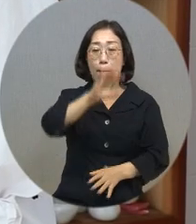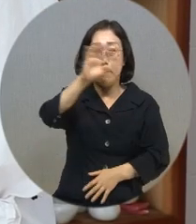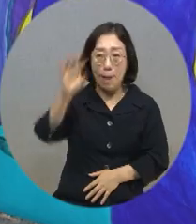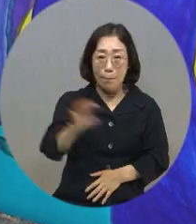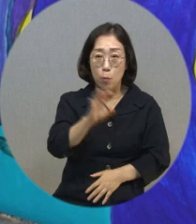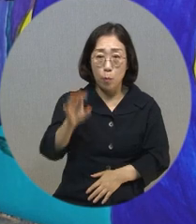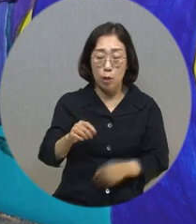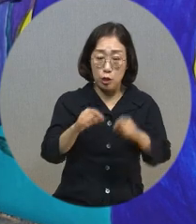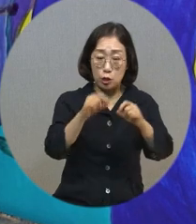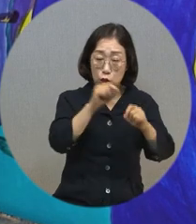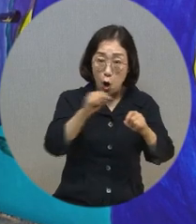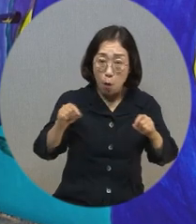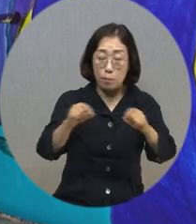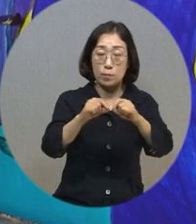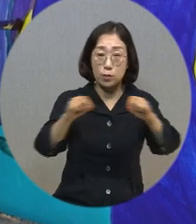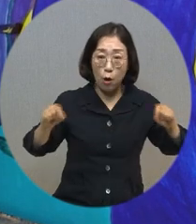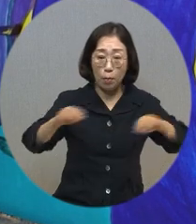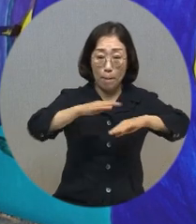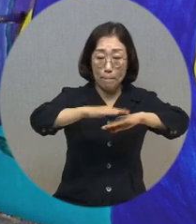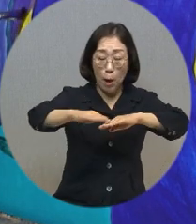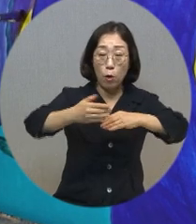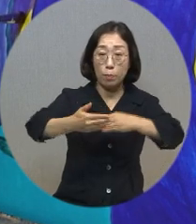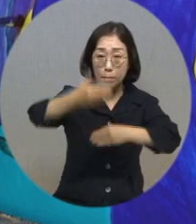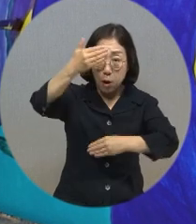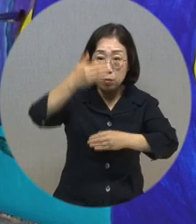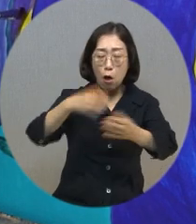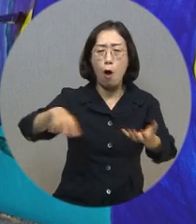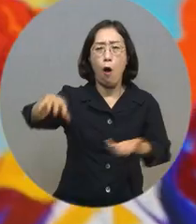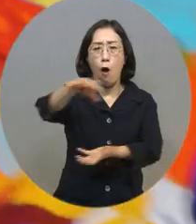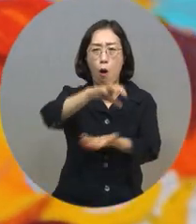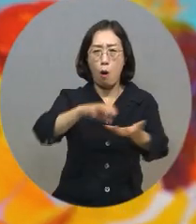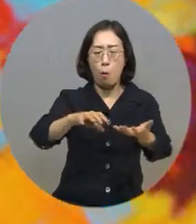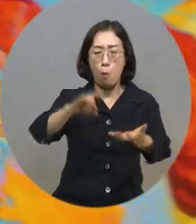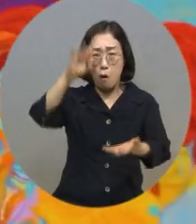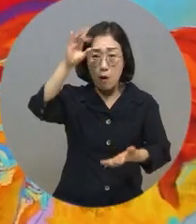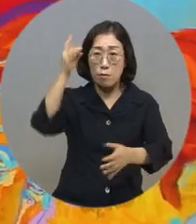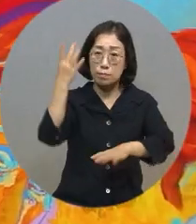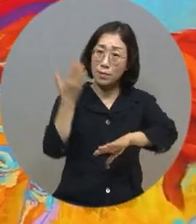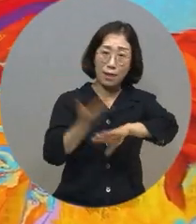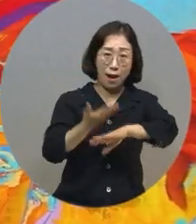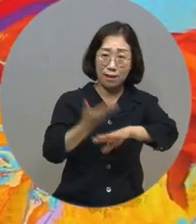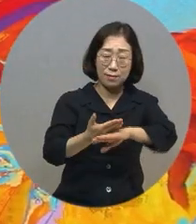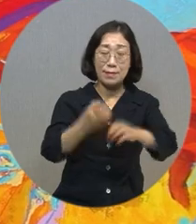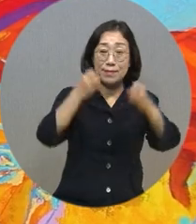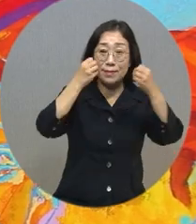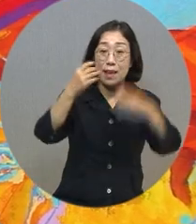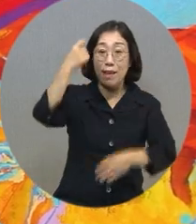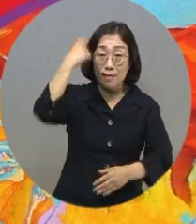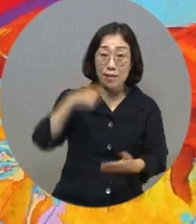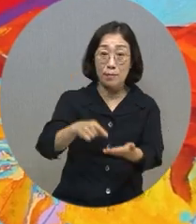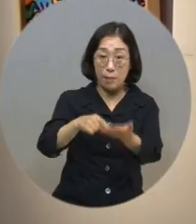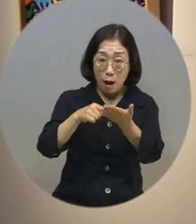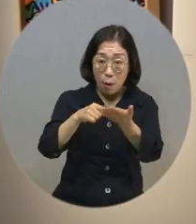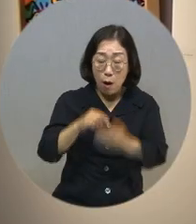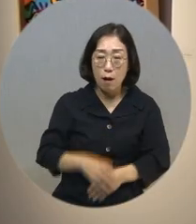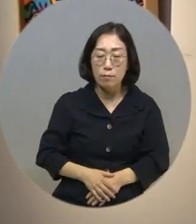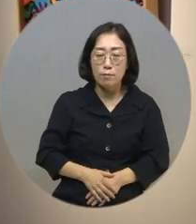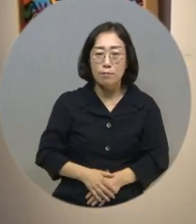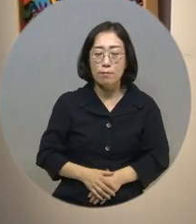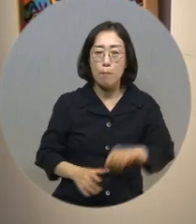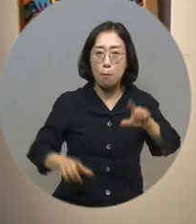선이 면이 뒤섞여 본래의 의미와 다른 의미가 될 때 비로소 형태가